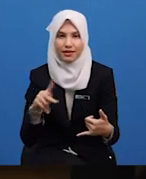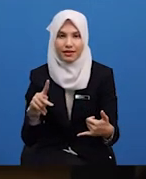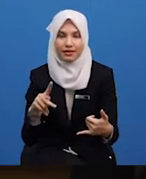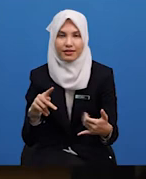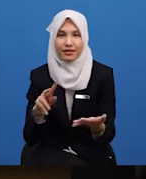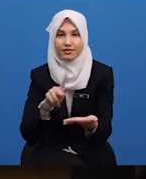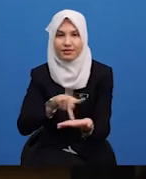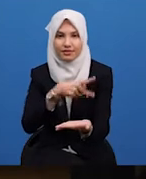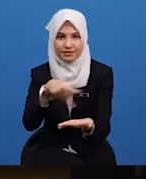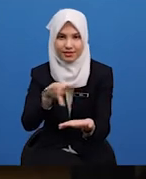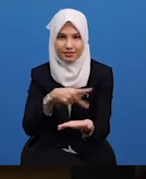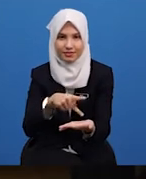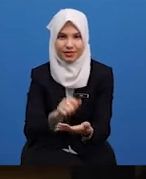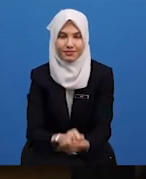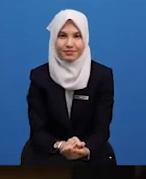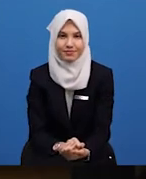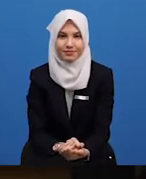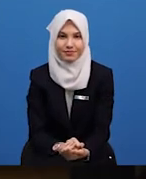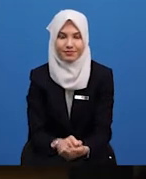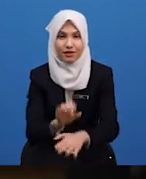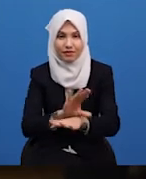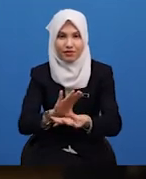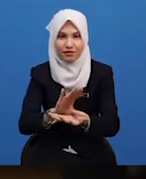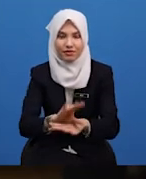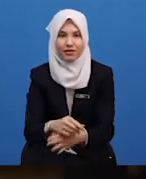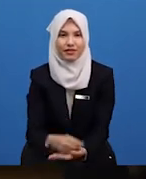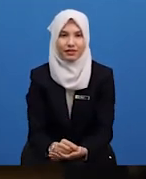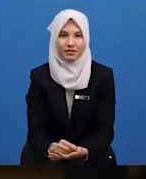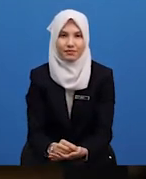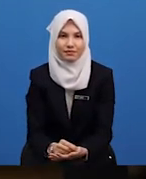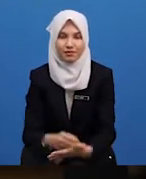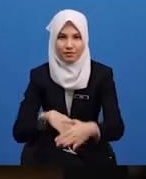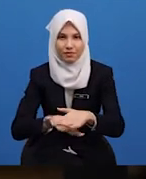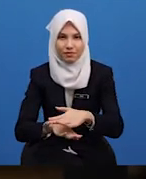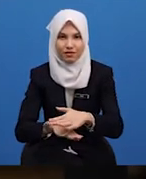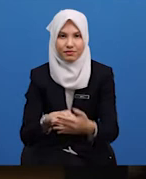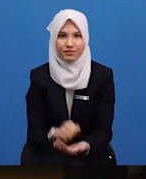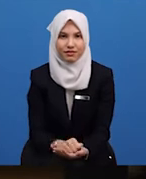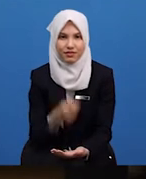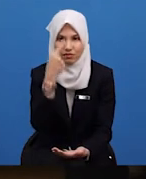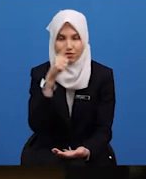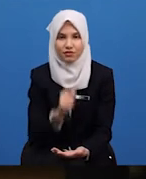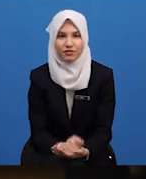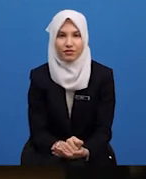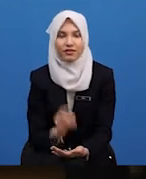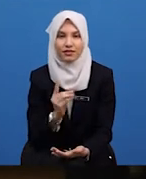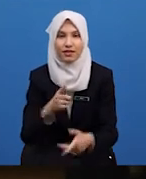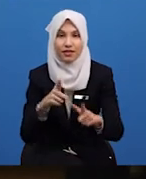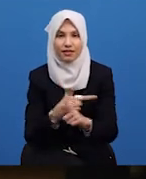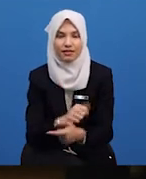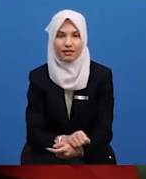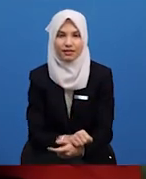Kita menggunakan tali yang paling bawah iaitu tali C sebagai tali untuk kita lakukan latihan petikan